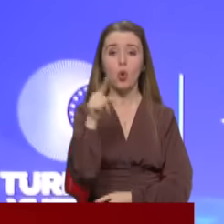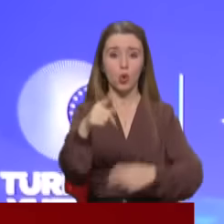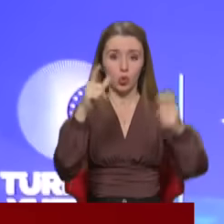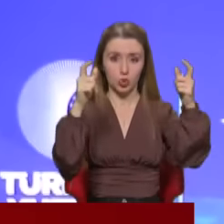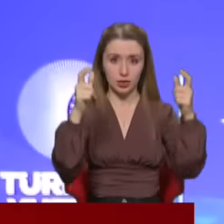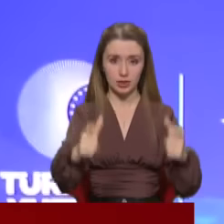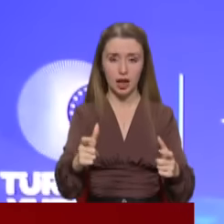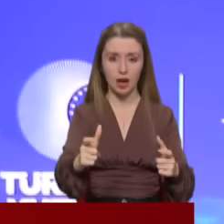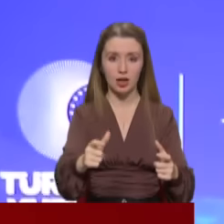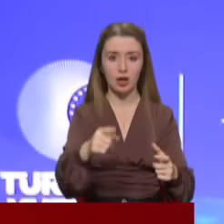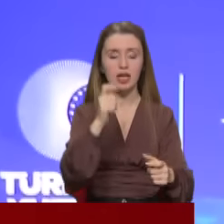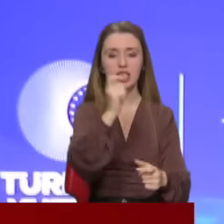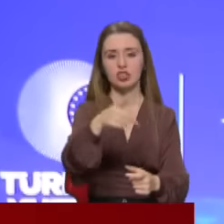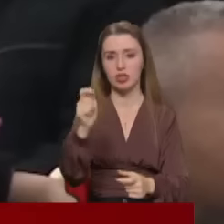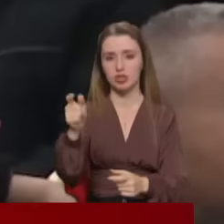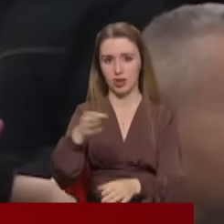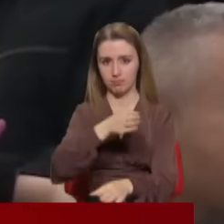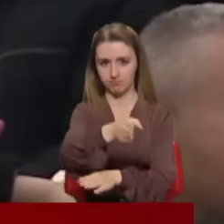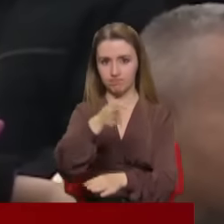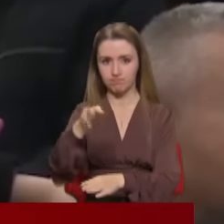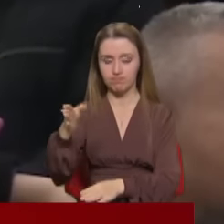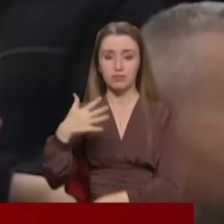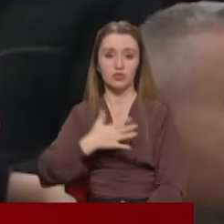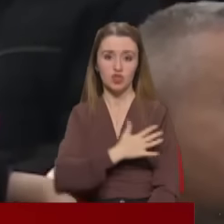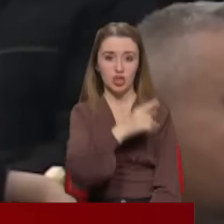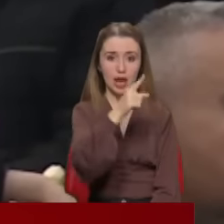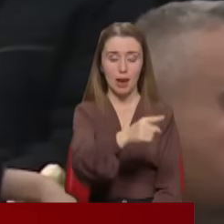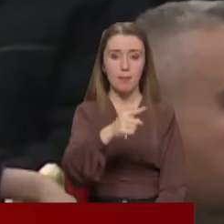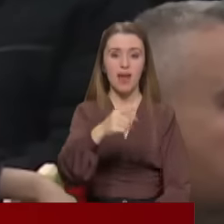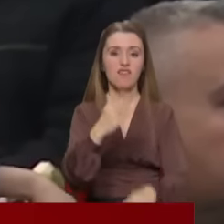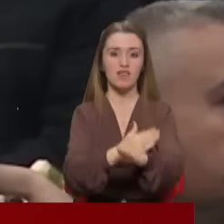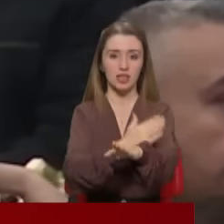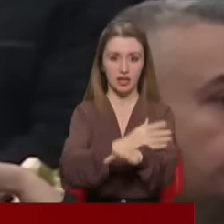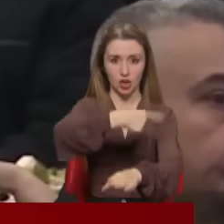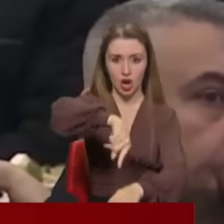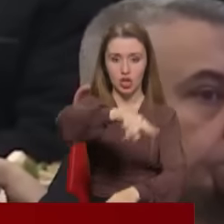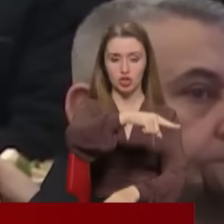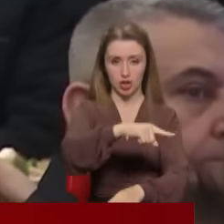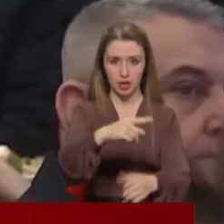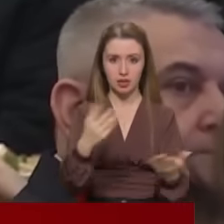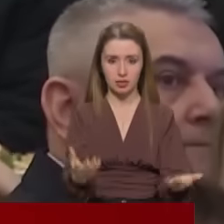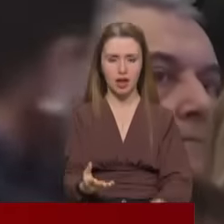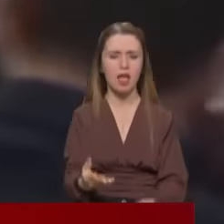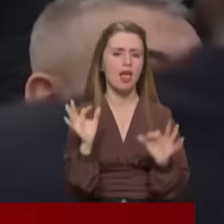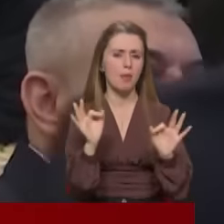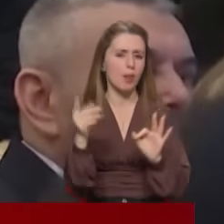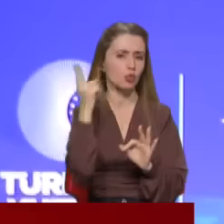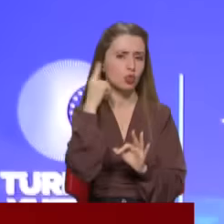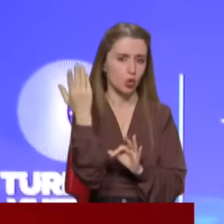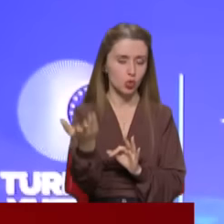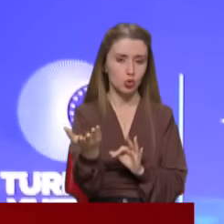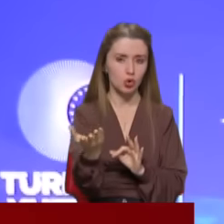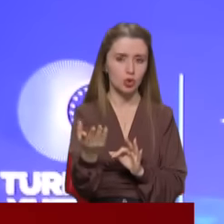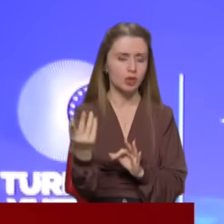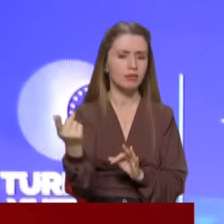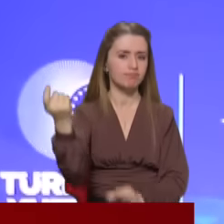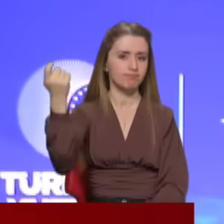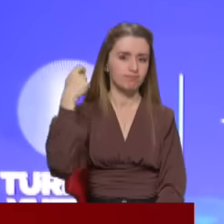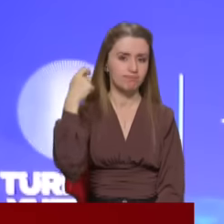adlandırılan birçok ilçemize gidiyoruz. Cumhuriyet Halk Partili seçmenimizden çokça duyduğumuz bir şey var. Diyorlar